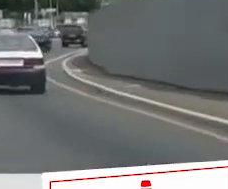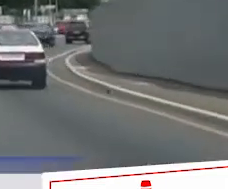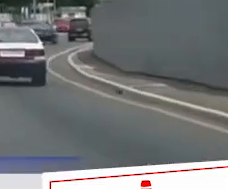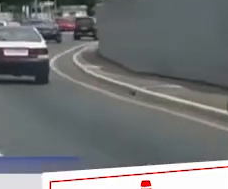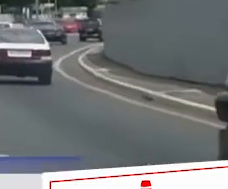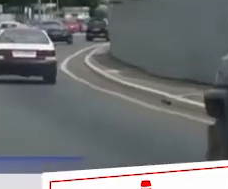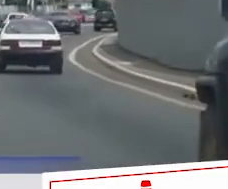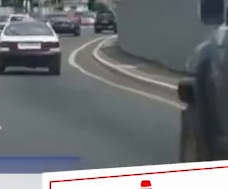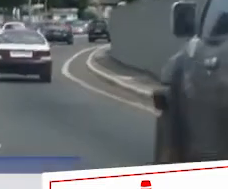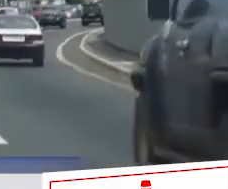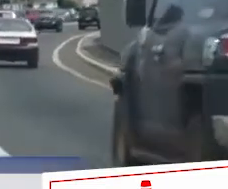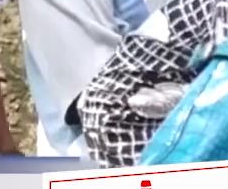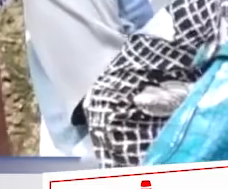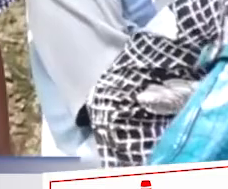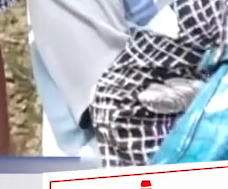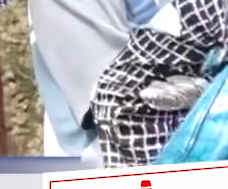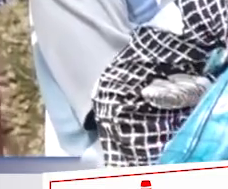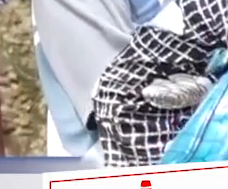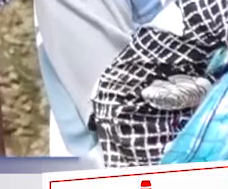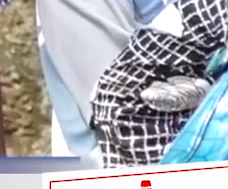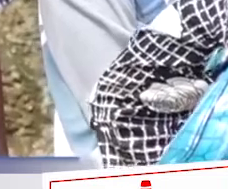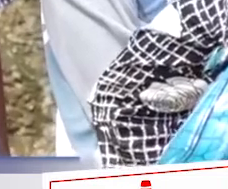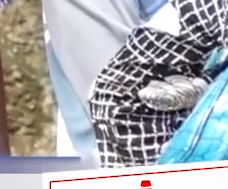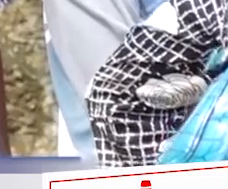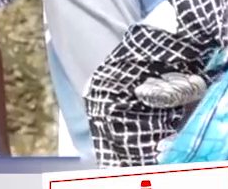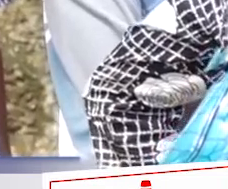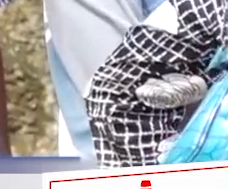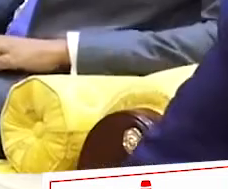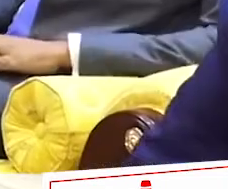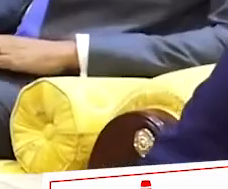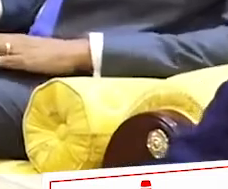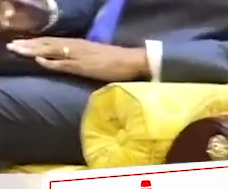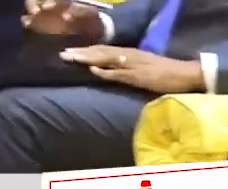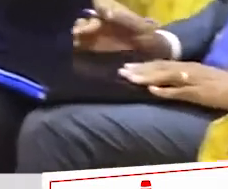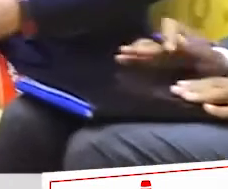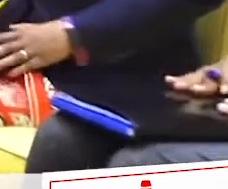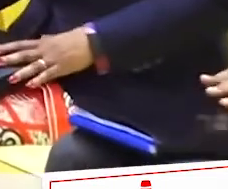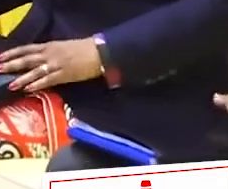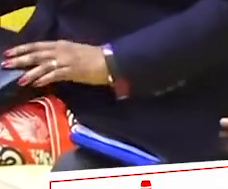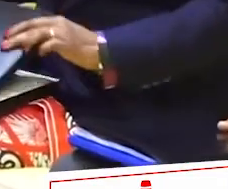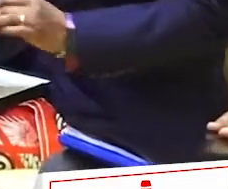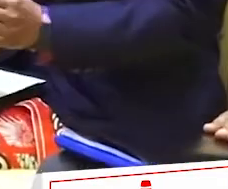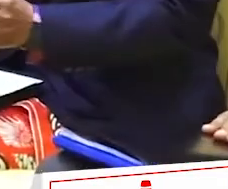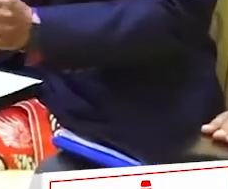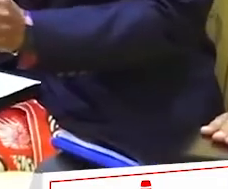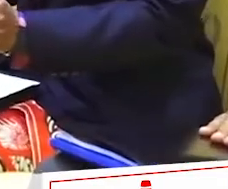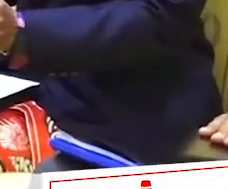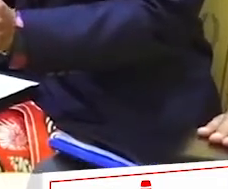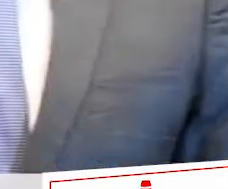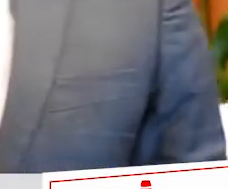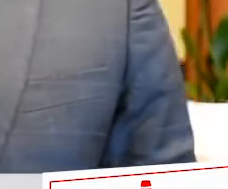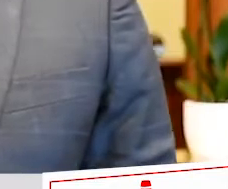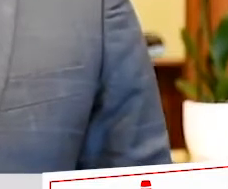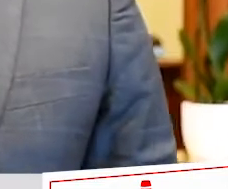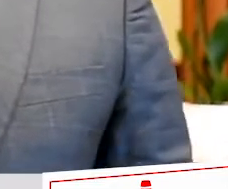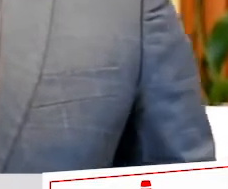l'échelle du territoire national a affirmé avoir instruit l'équipe oscar à pont-d'ain de diligemment prendre les dispositions